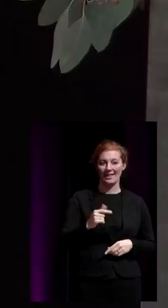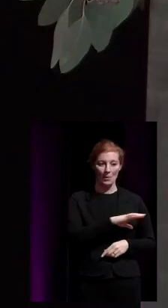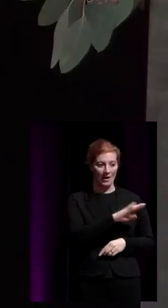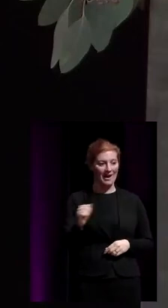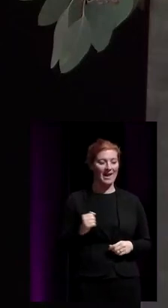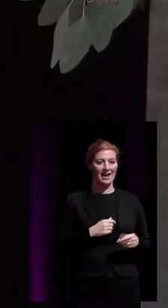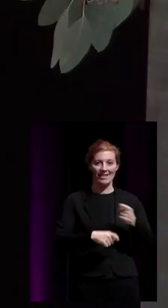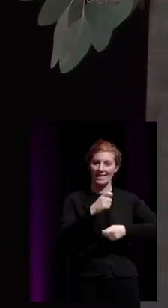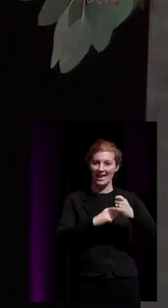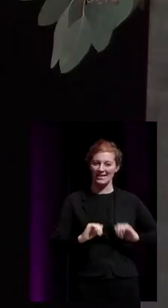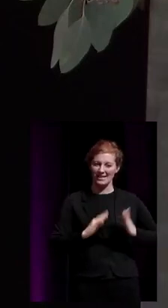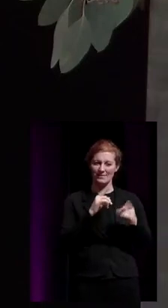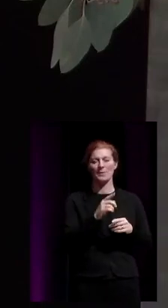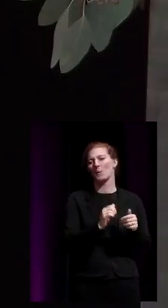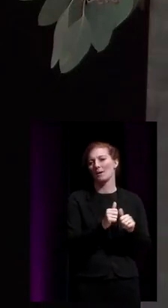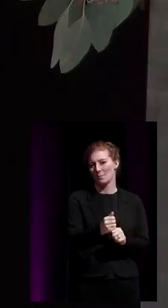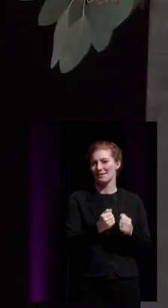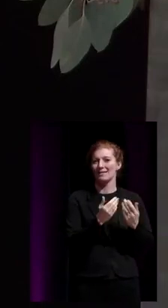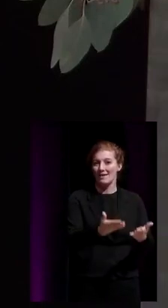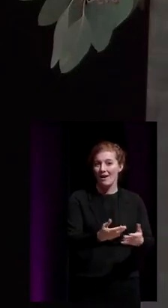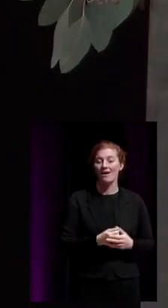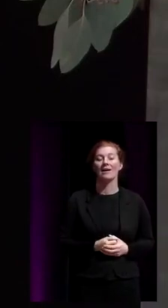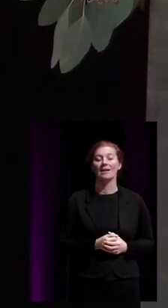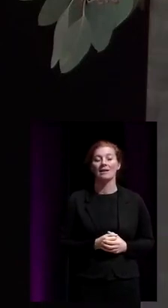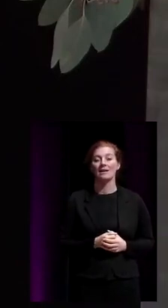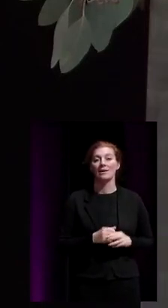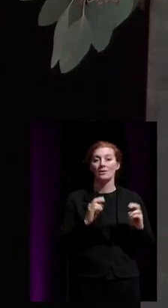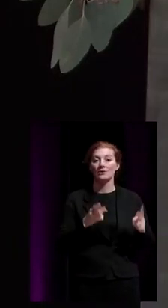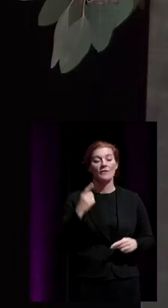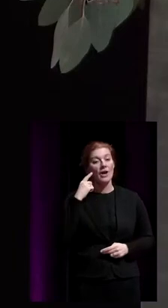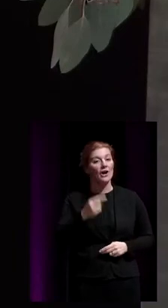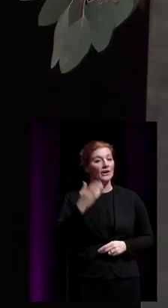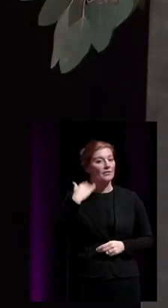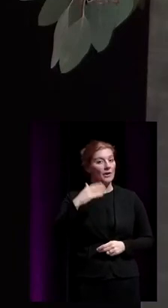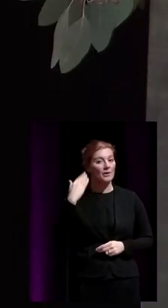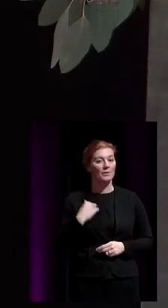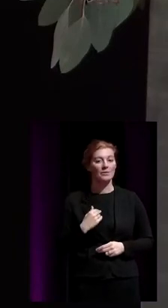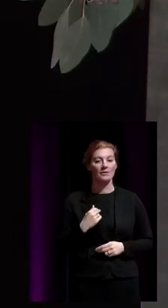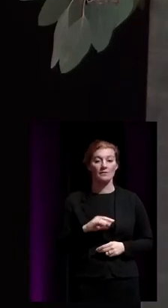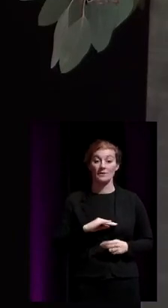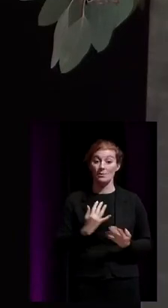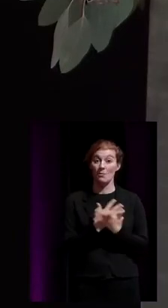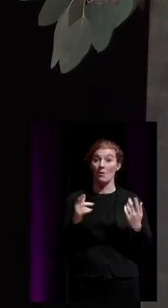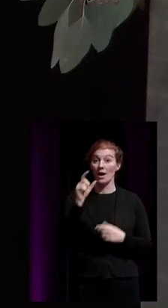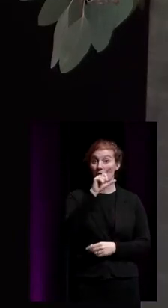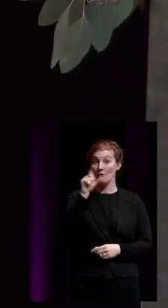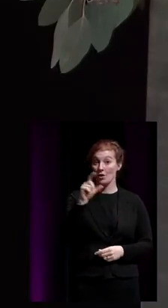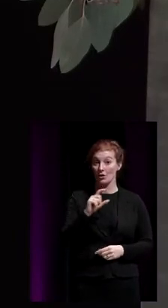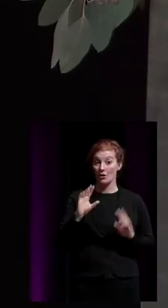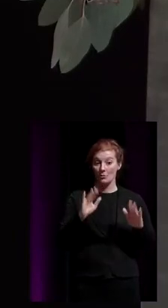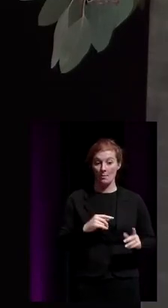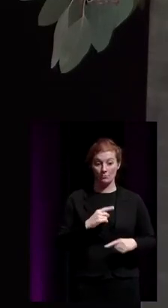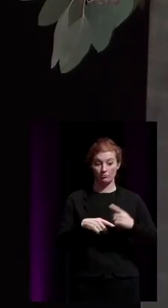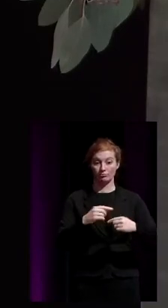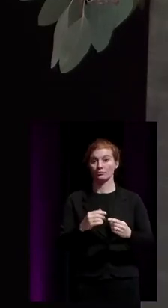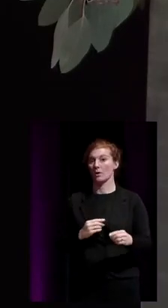näringslivet delvis idag. Och näringslivet som vi hörde här tidigare, det finns ju många företag som har kommit väldigt långt i att arbeta med